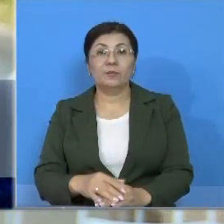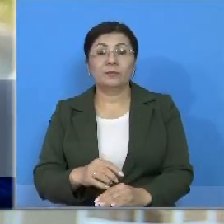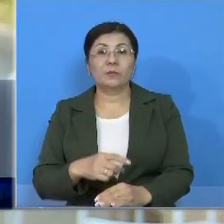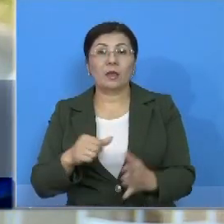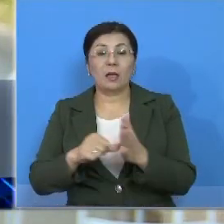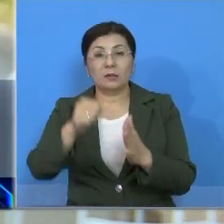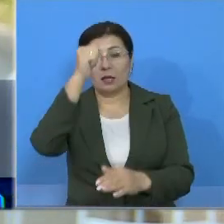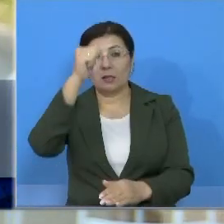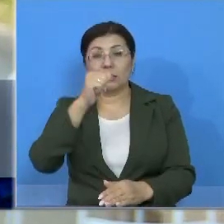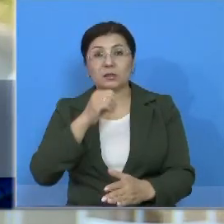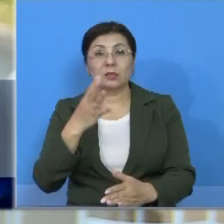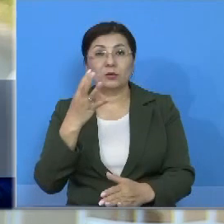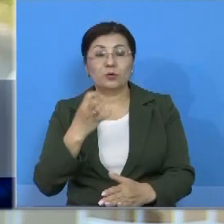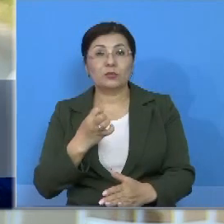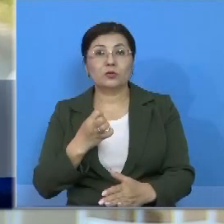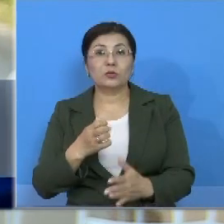жартыжылдықтың ішінде де